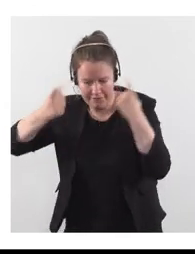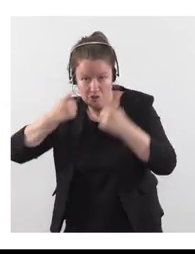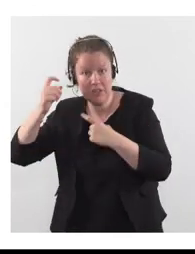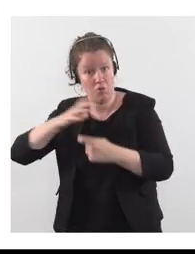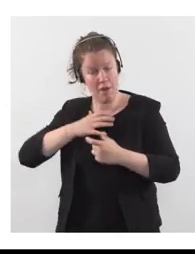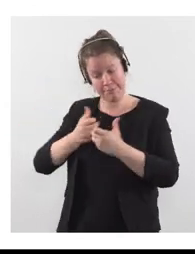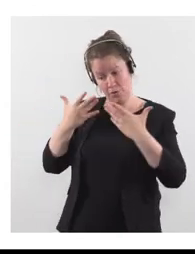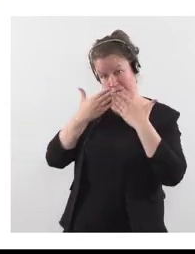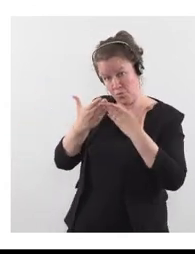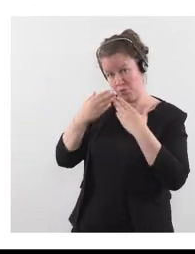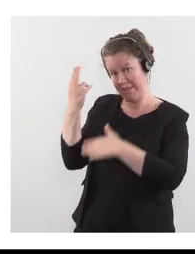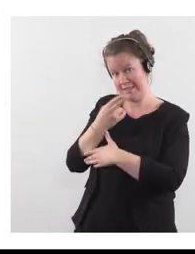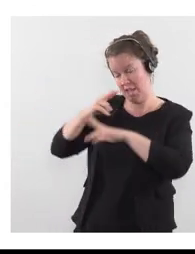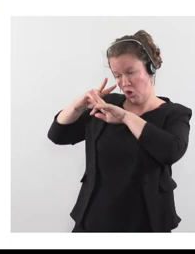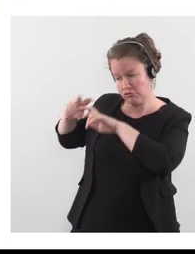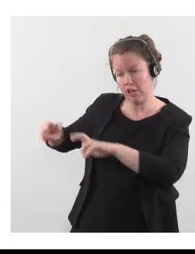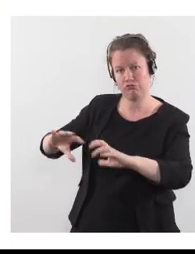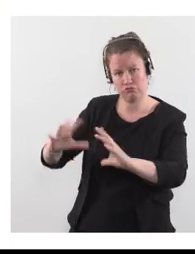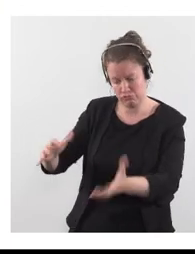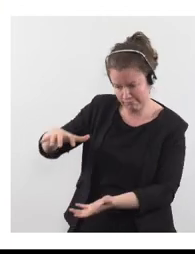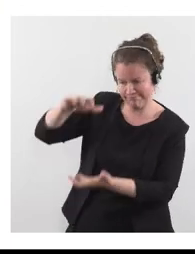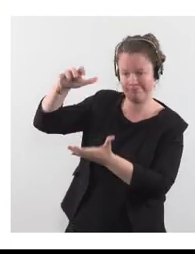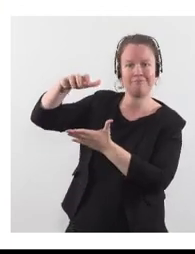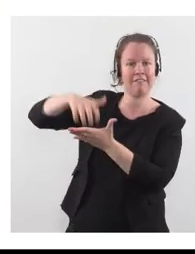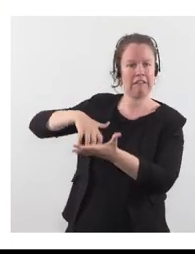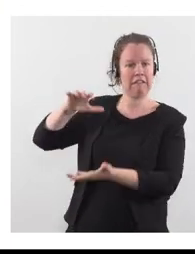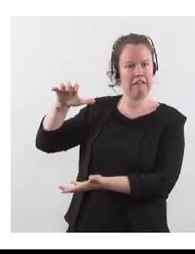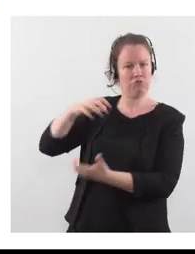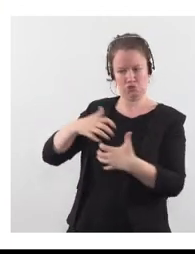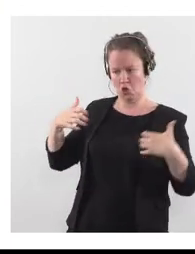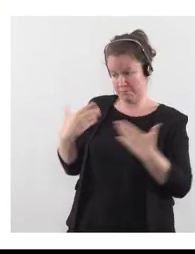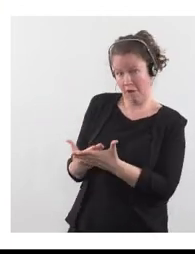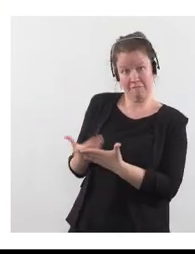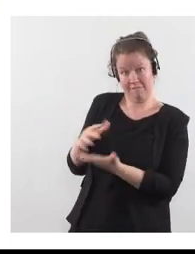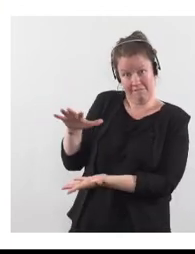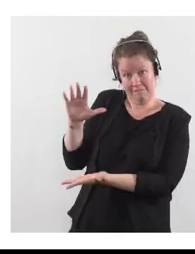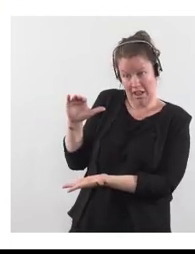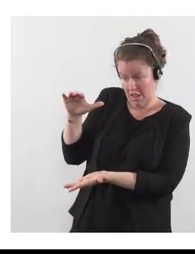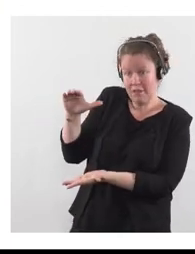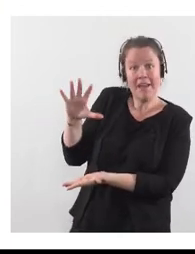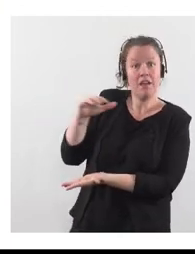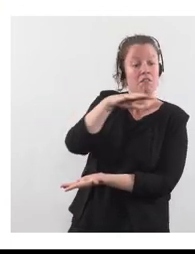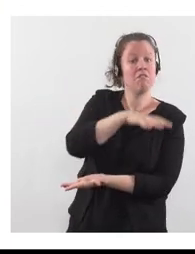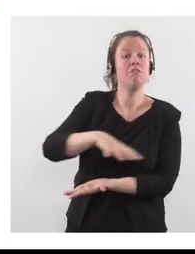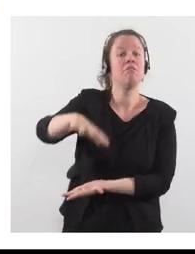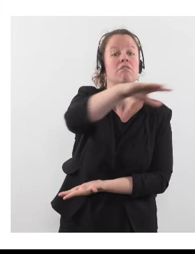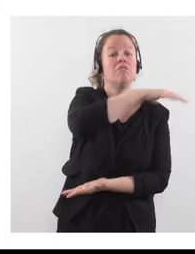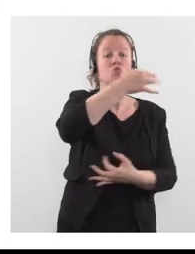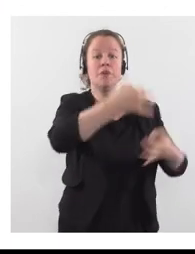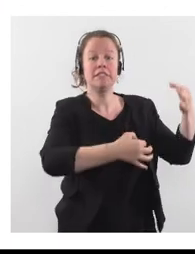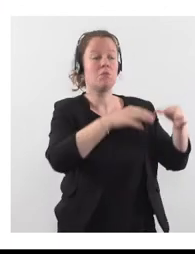Très bien. Mais comment est-ce qu'on fait en sorte que ces recherches scientifiques qui les documentent soient acceptées par les